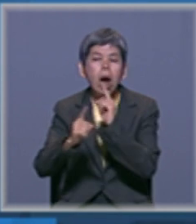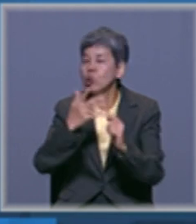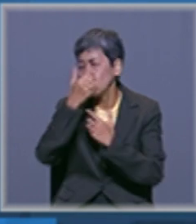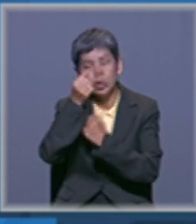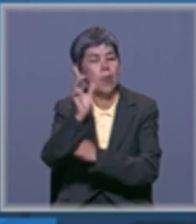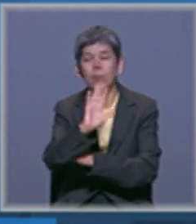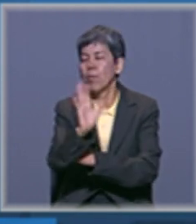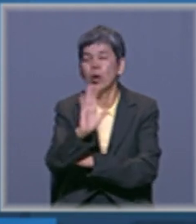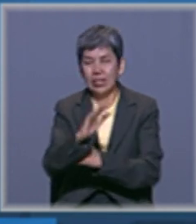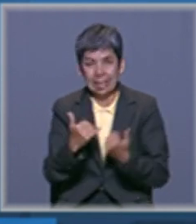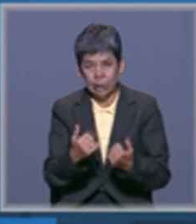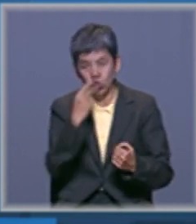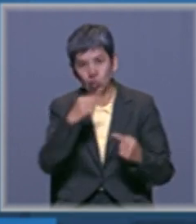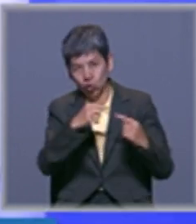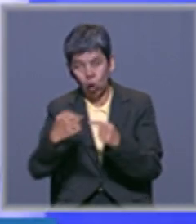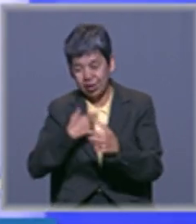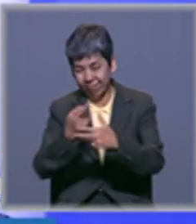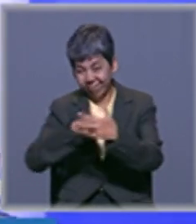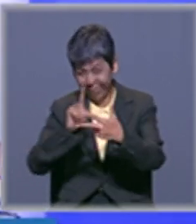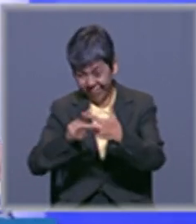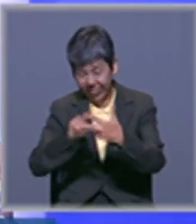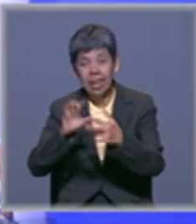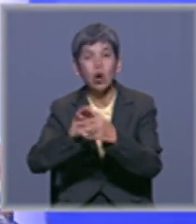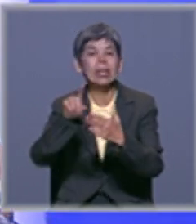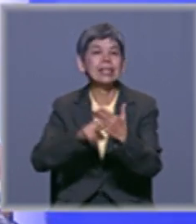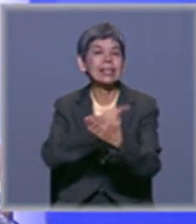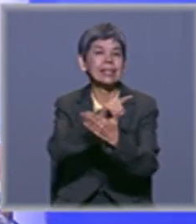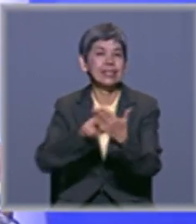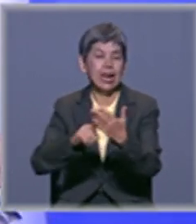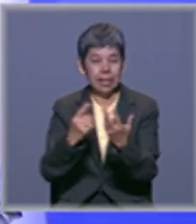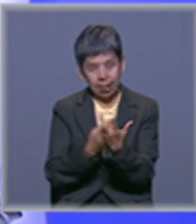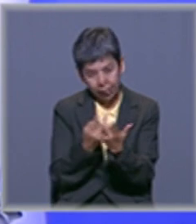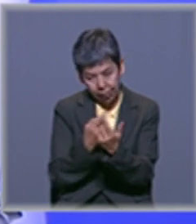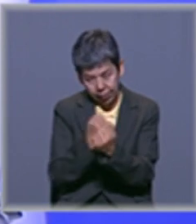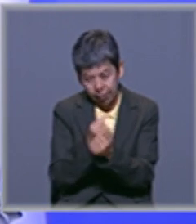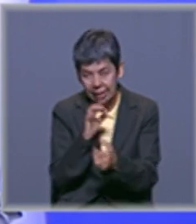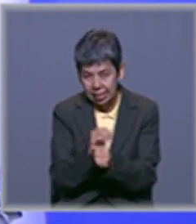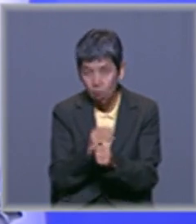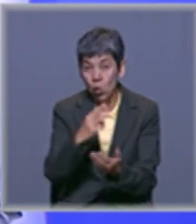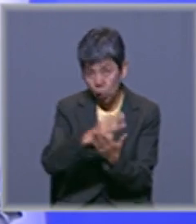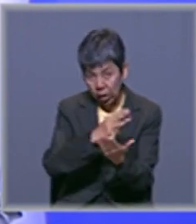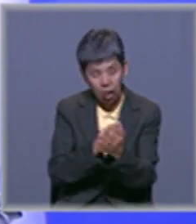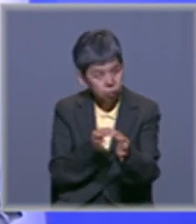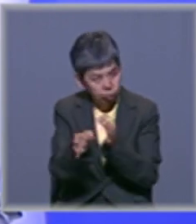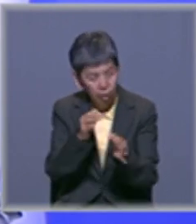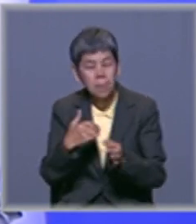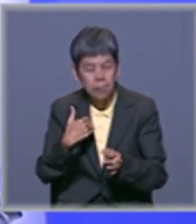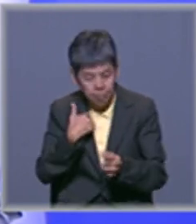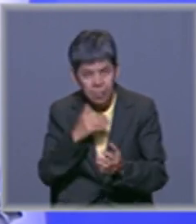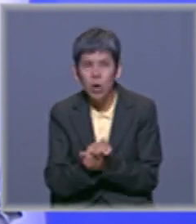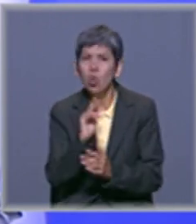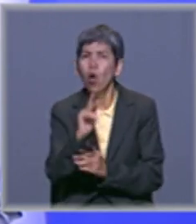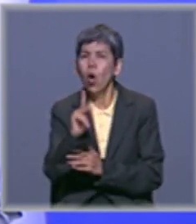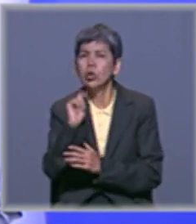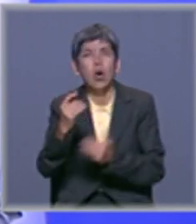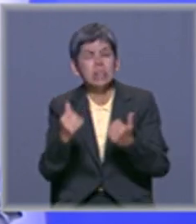สังคมนะครับเดี๋ยวช่วงหน้ามาคุยกันต่อเรื่องการเลือกตั้งความชัดเจนในการนับคะแนนบทบาทของนักวิชาการออกมาชี้อีกแล้วว่ากกต.